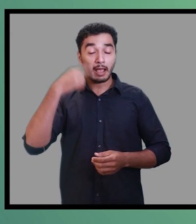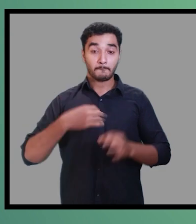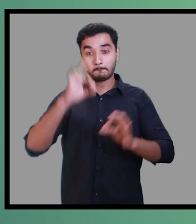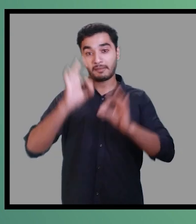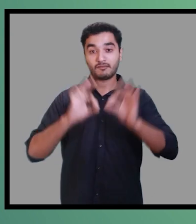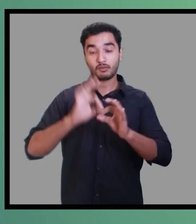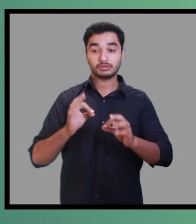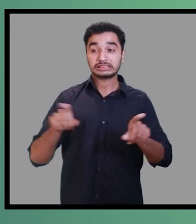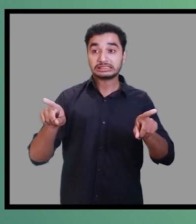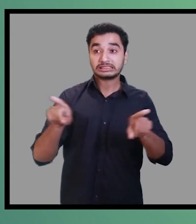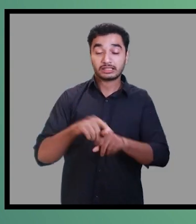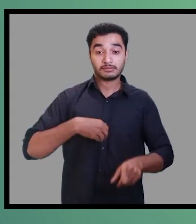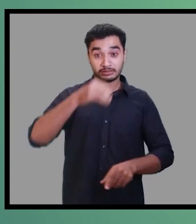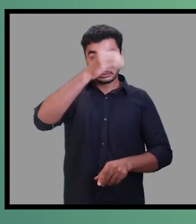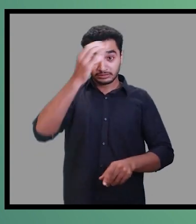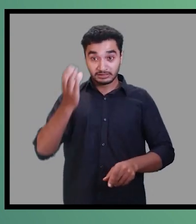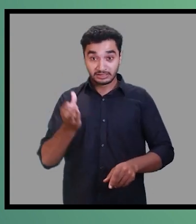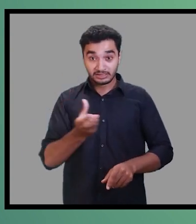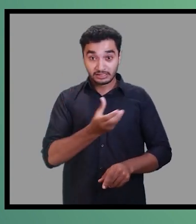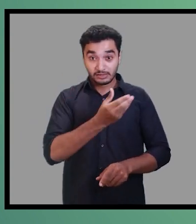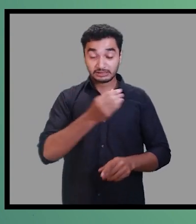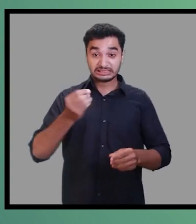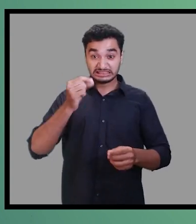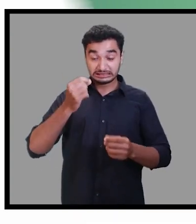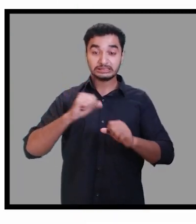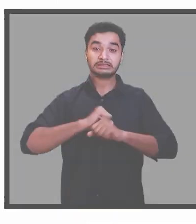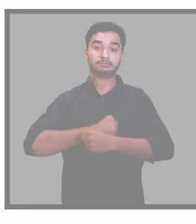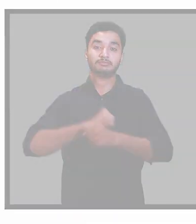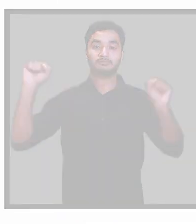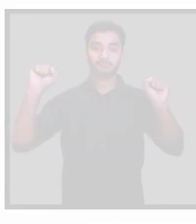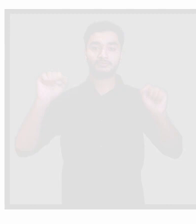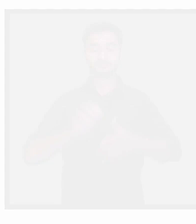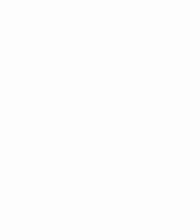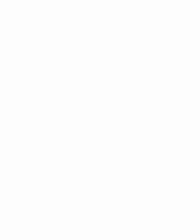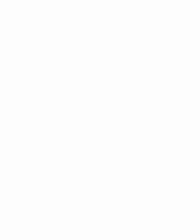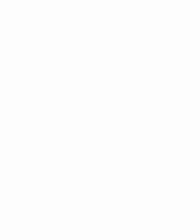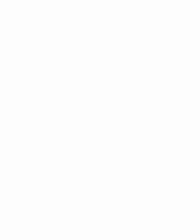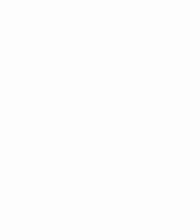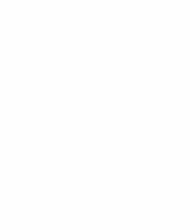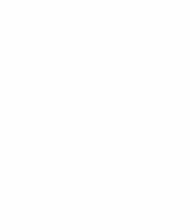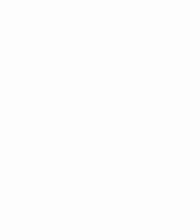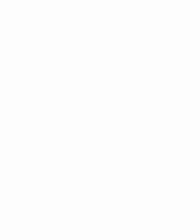رہ سکتے ہیں، معدے کی صحت اور اس کے السر بننے کے عمل سے نجات پا سکتے ہیں۔